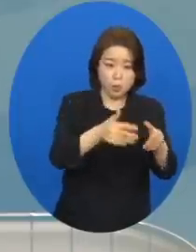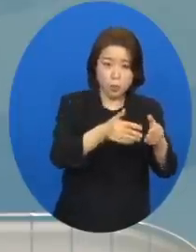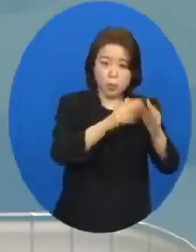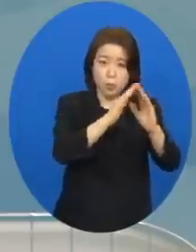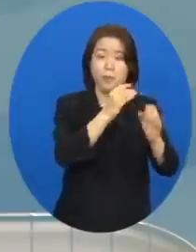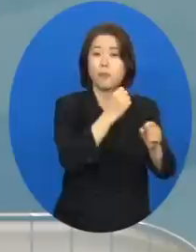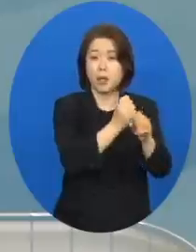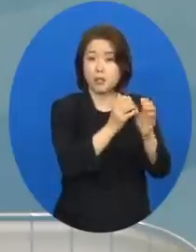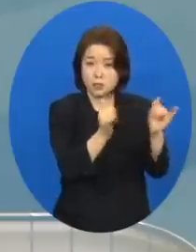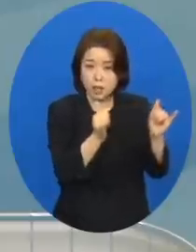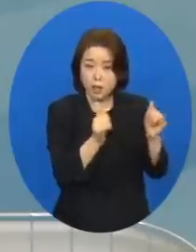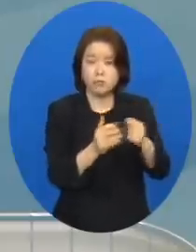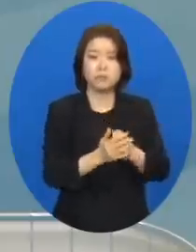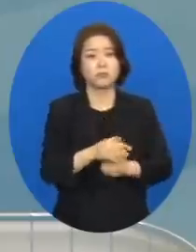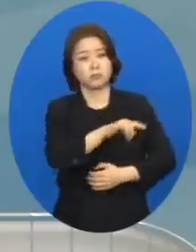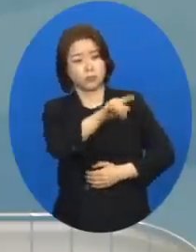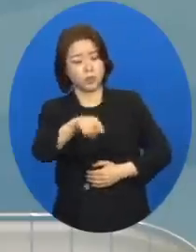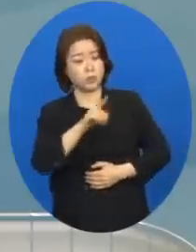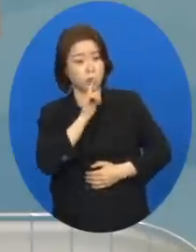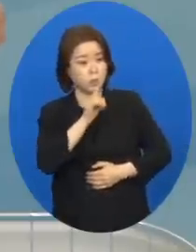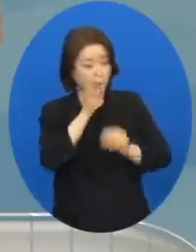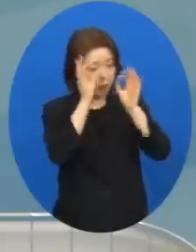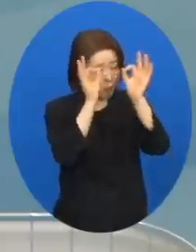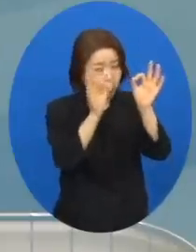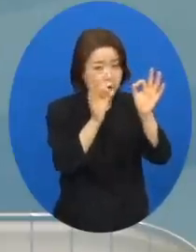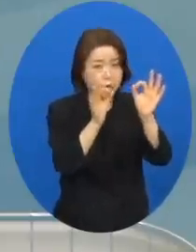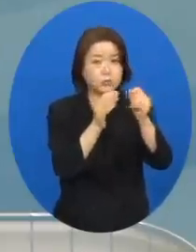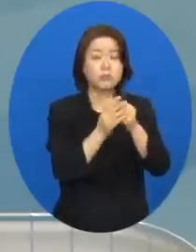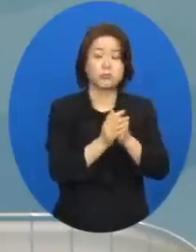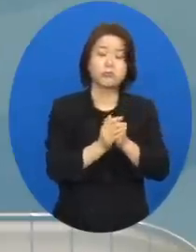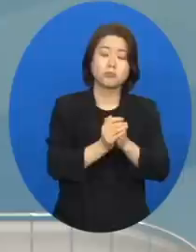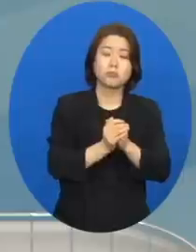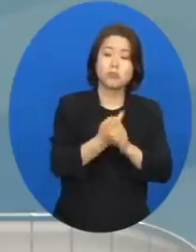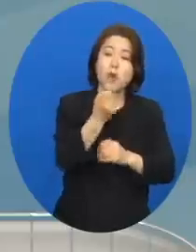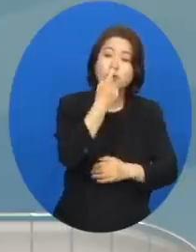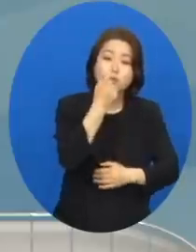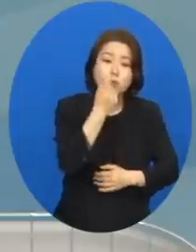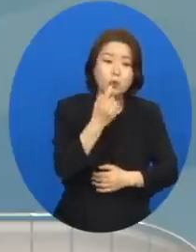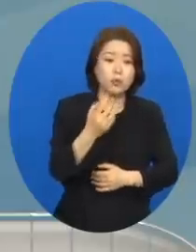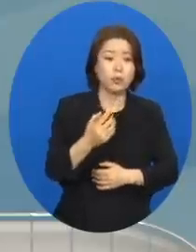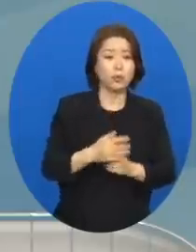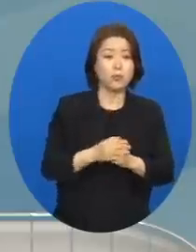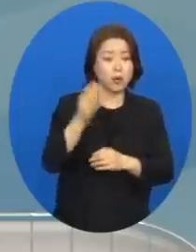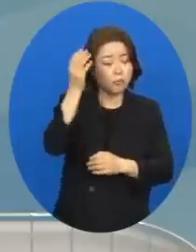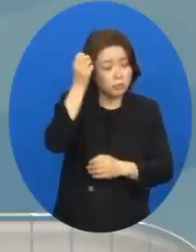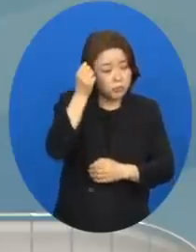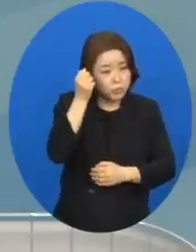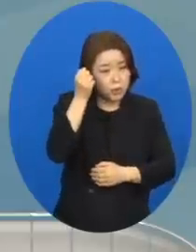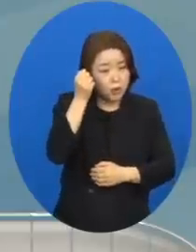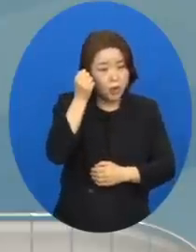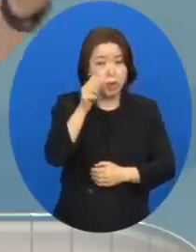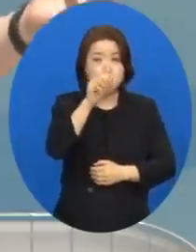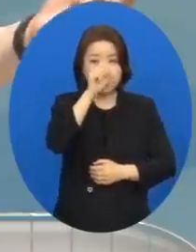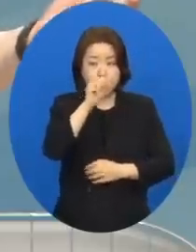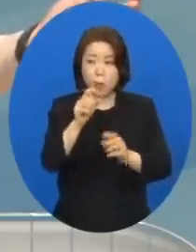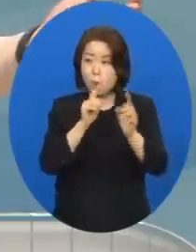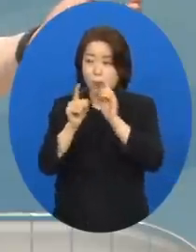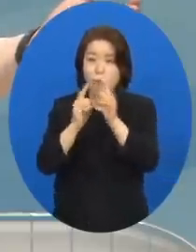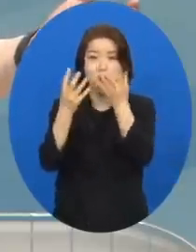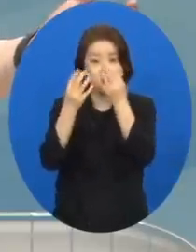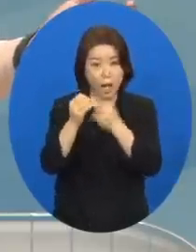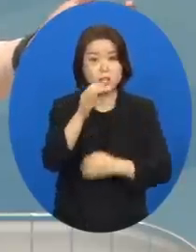사람들, 그들의 말 중에도 우리가 좀 새겨들을 만한 그런 좋은 말도